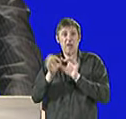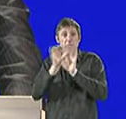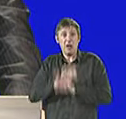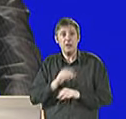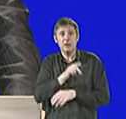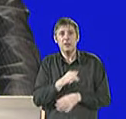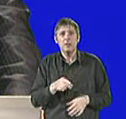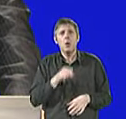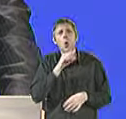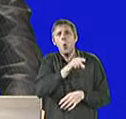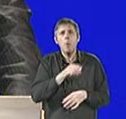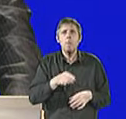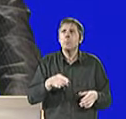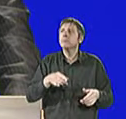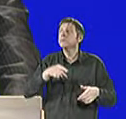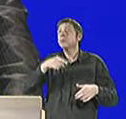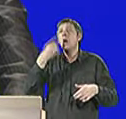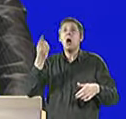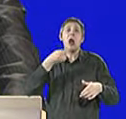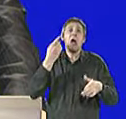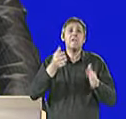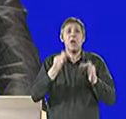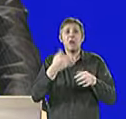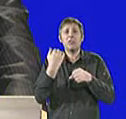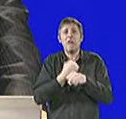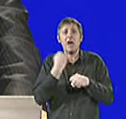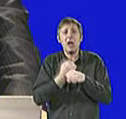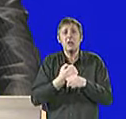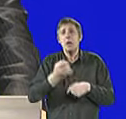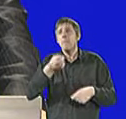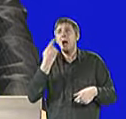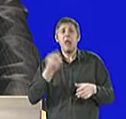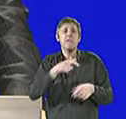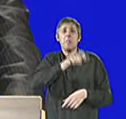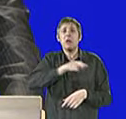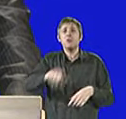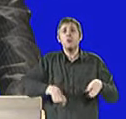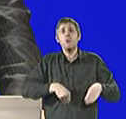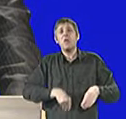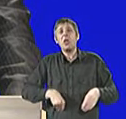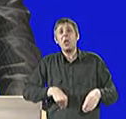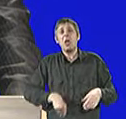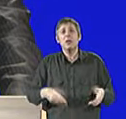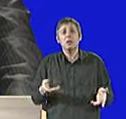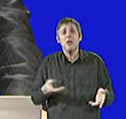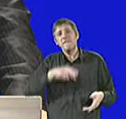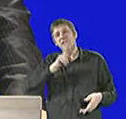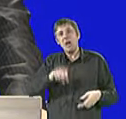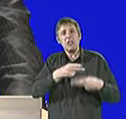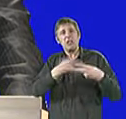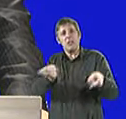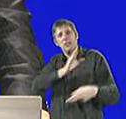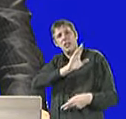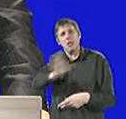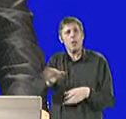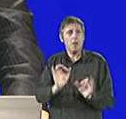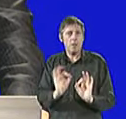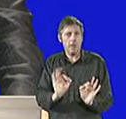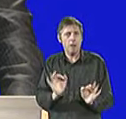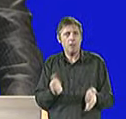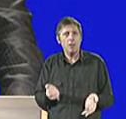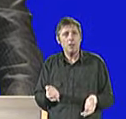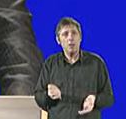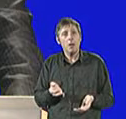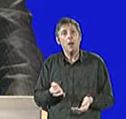parle de travail. Quand il parle aux travailleurs et aux ouvriers, ils ne leur disent pas la vérité, parce qu'il faut